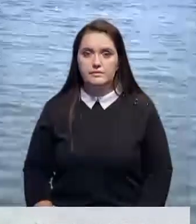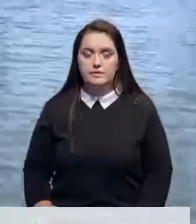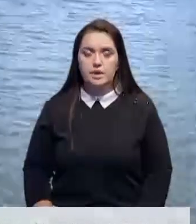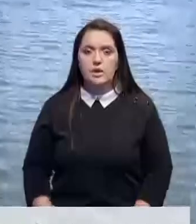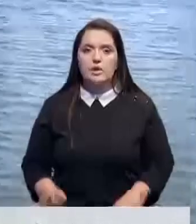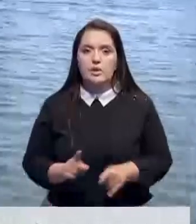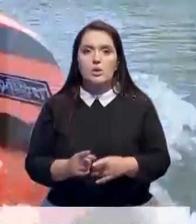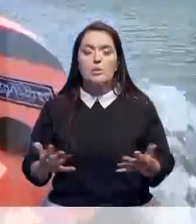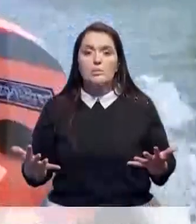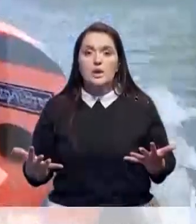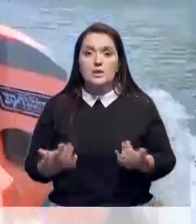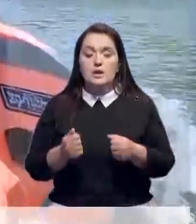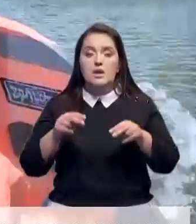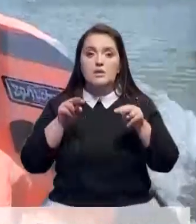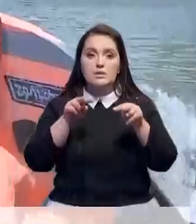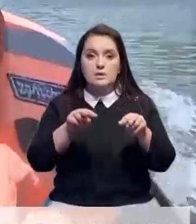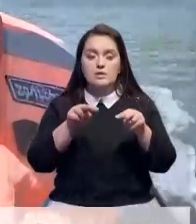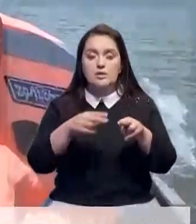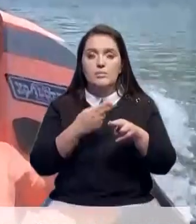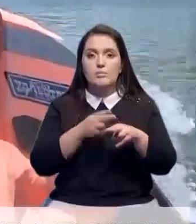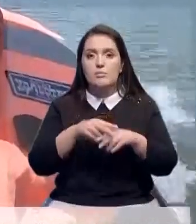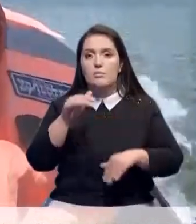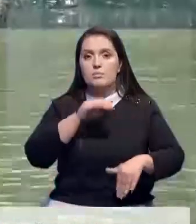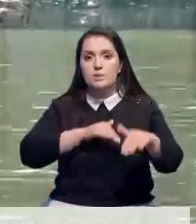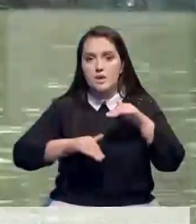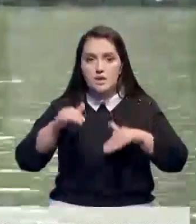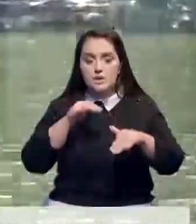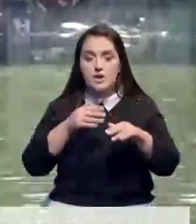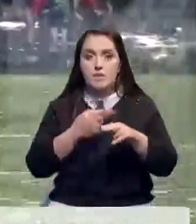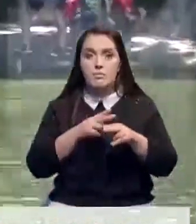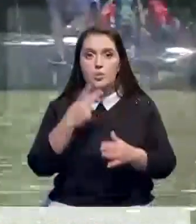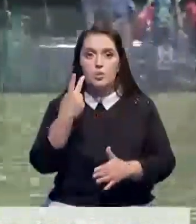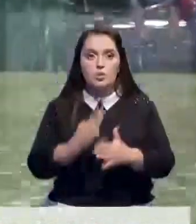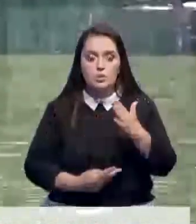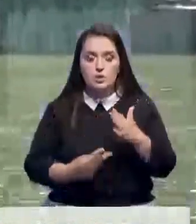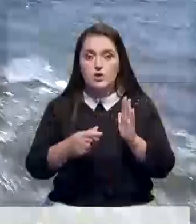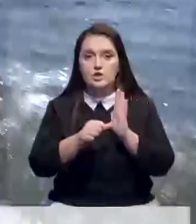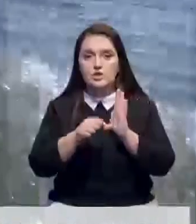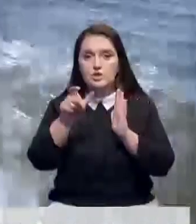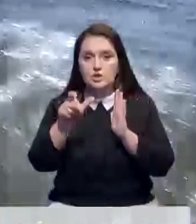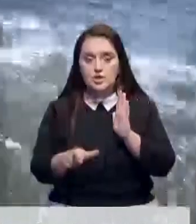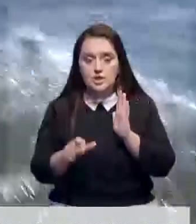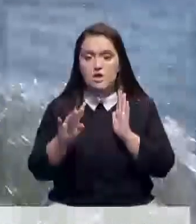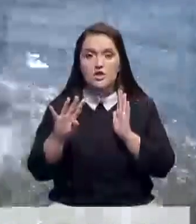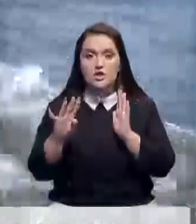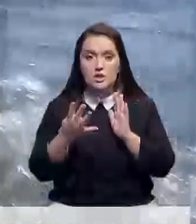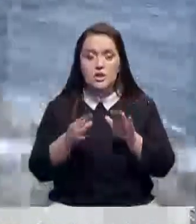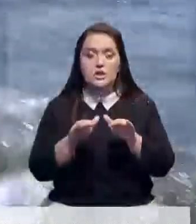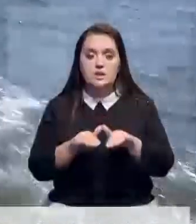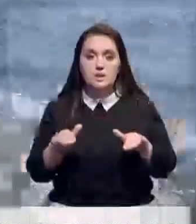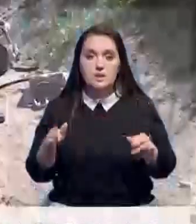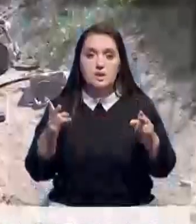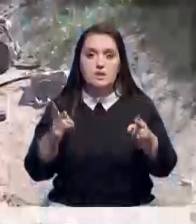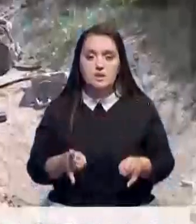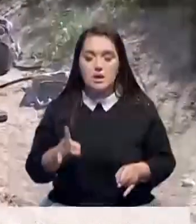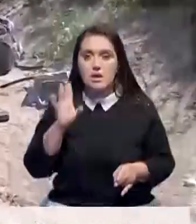и у спасателей. На особом контроле стихийные пляжи. С начала купального сезона утонули уже 6 человек, 4 из них дети. Все трагедии на